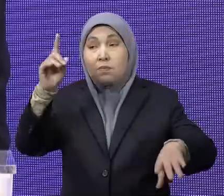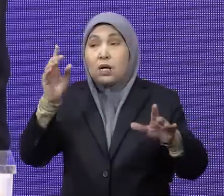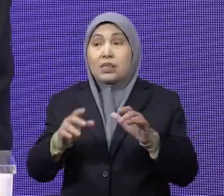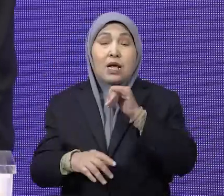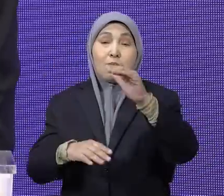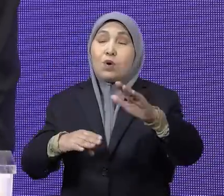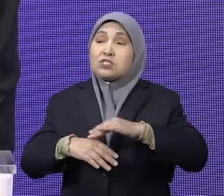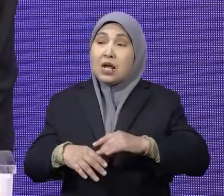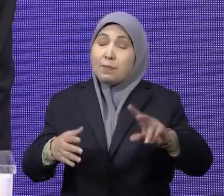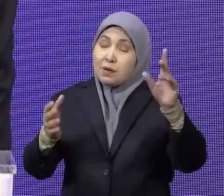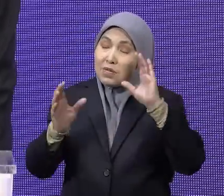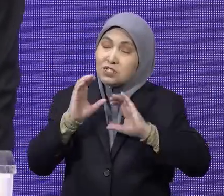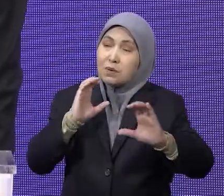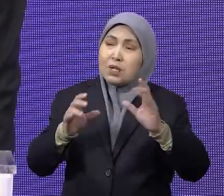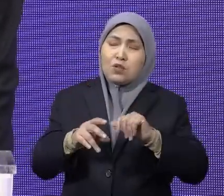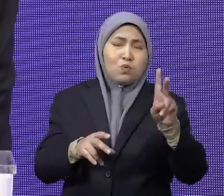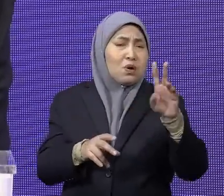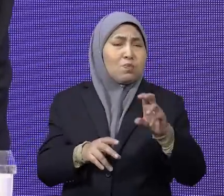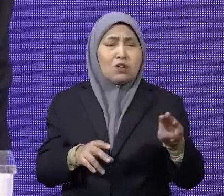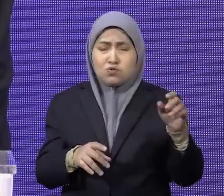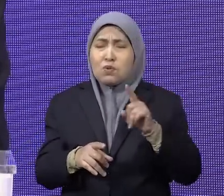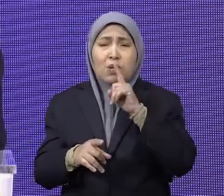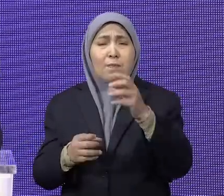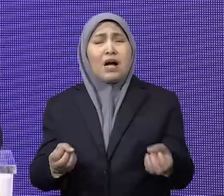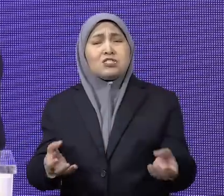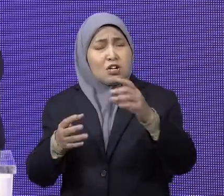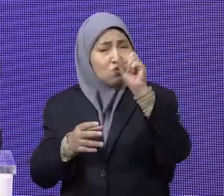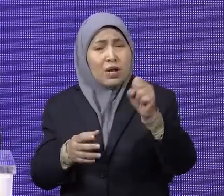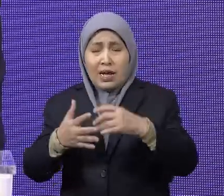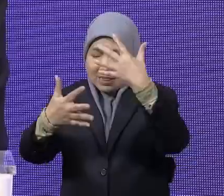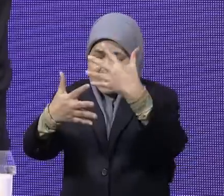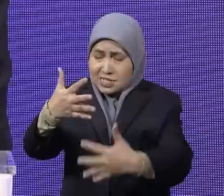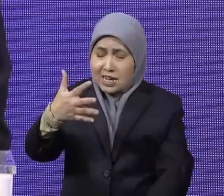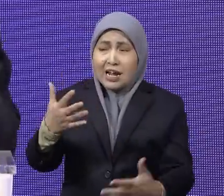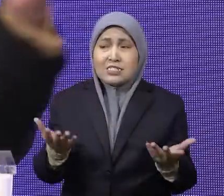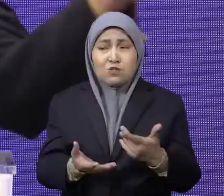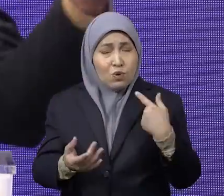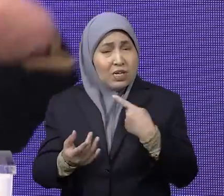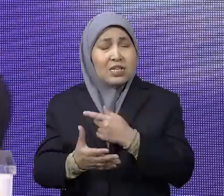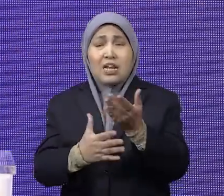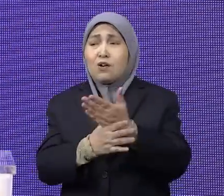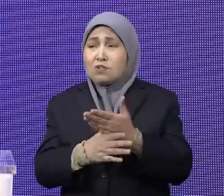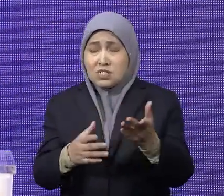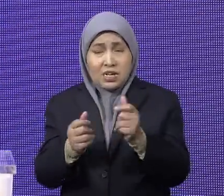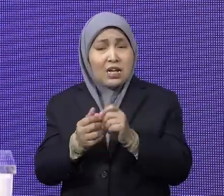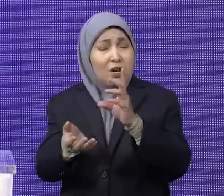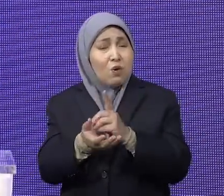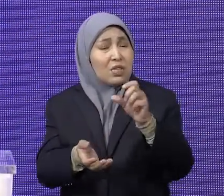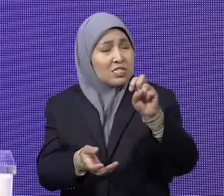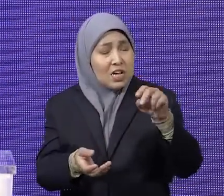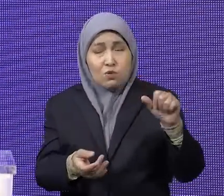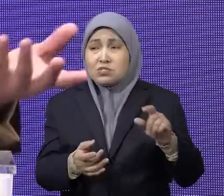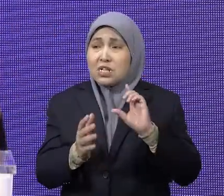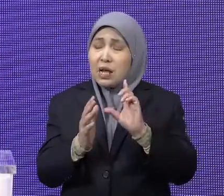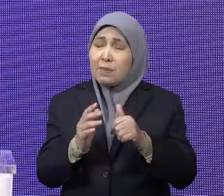tak puas nak berbicara untuk dua muka surat ni. Banyak lagi sebenarnya soalan yang tersenarai di sini untuk kita nak kongsikan dengan Dr. Sanusi sebentar